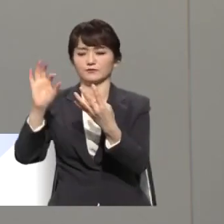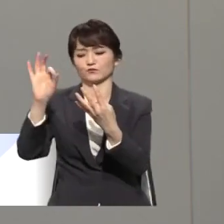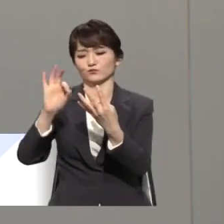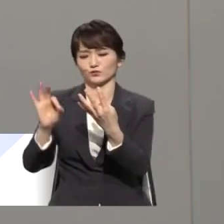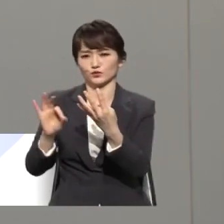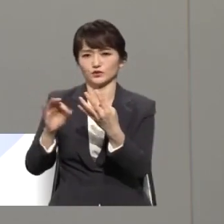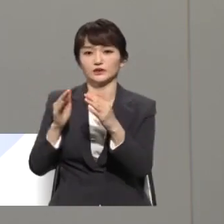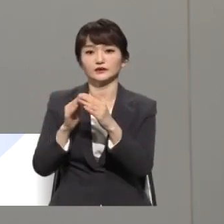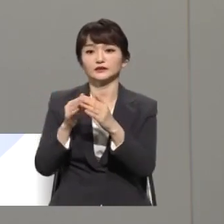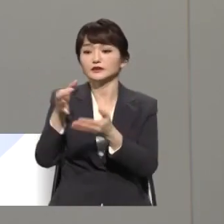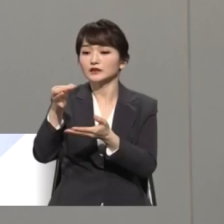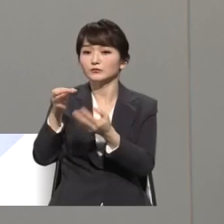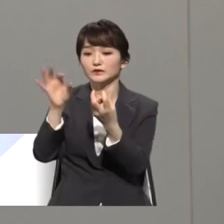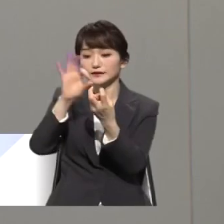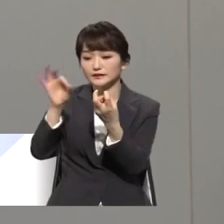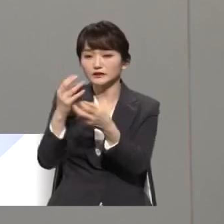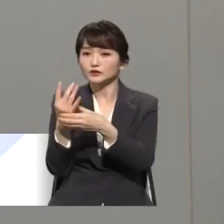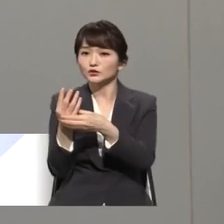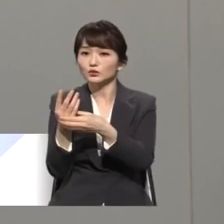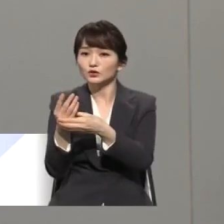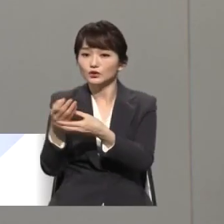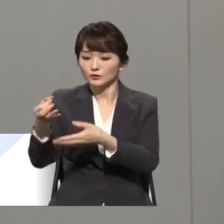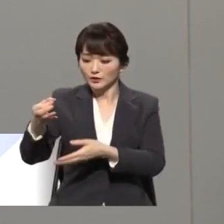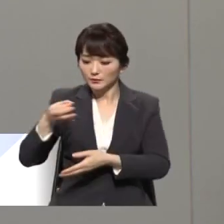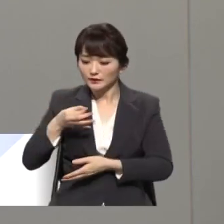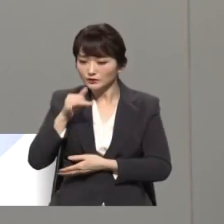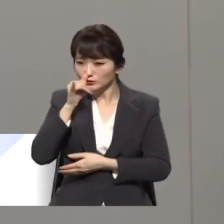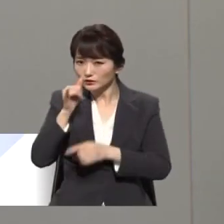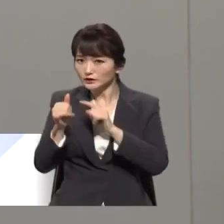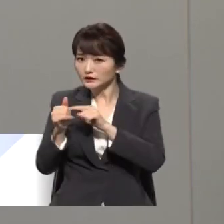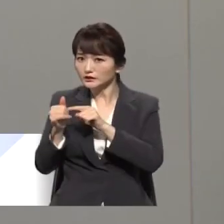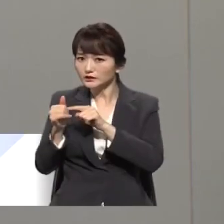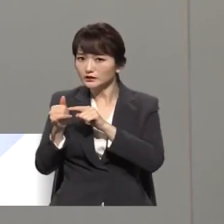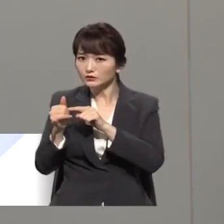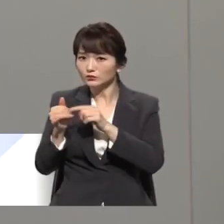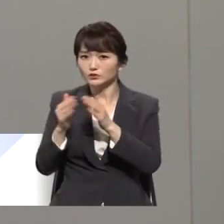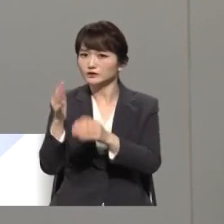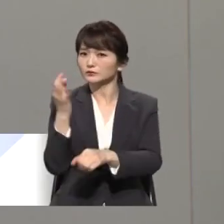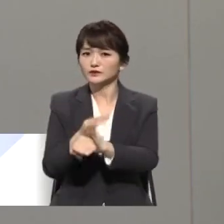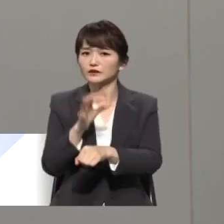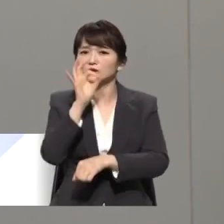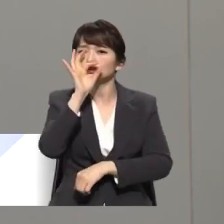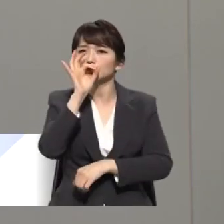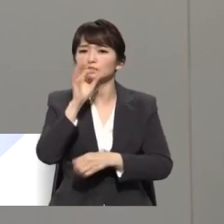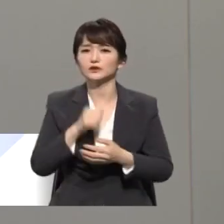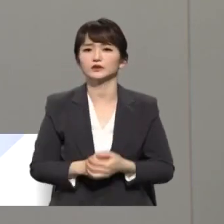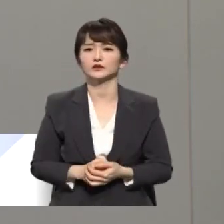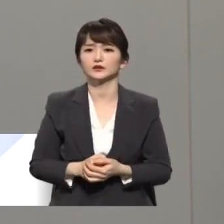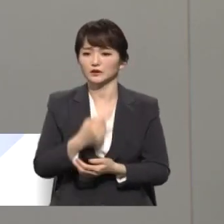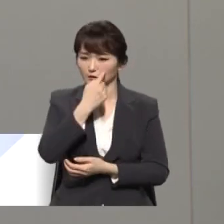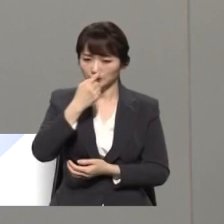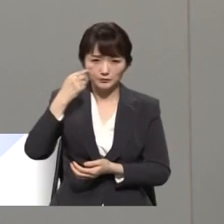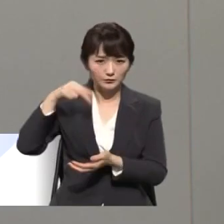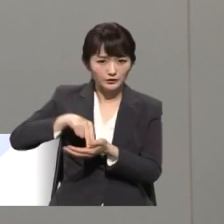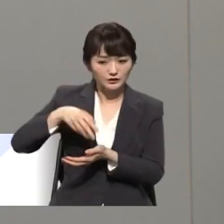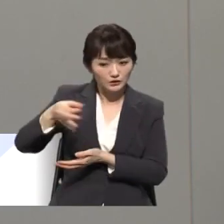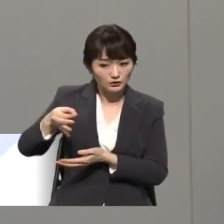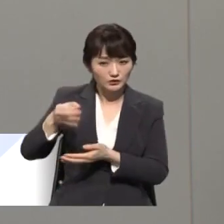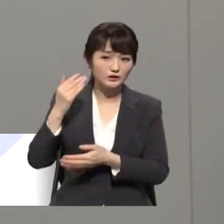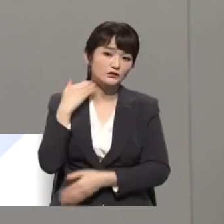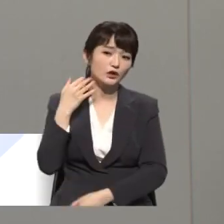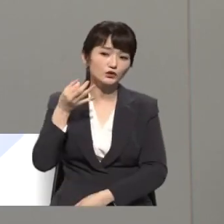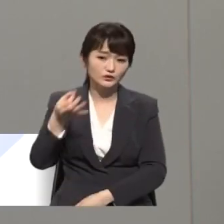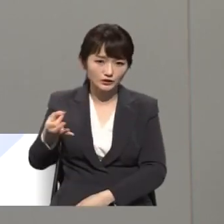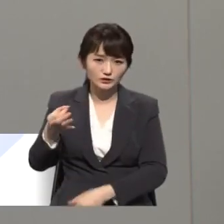집값 a 10% 정도의 현금은 조절할 수 있지만 이 동안 집을 살 수가 없기 때문에 그냥 그걸 보증금 되고 전세 월세를 살고